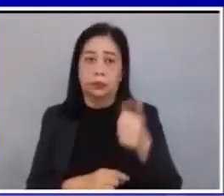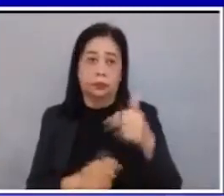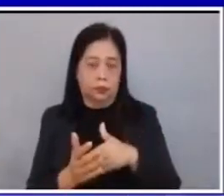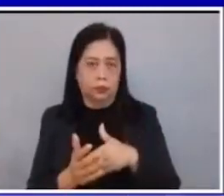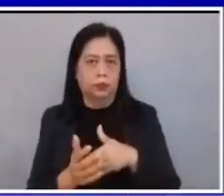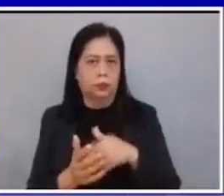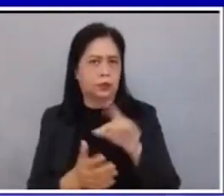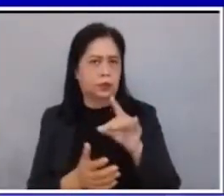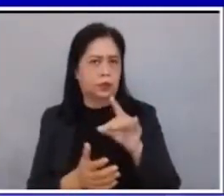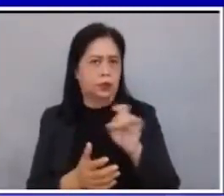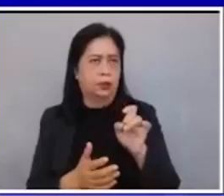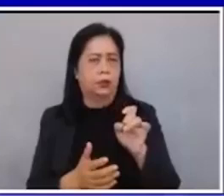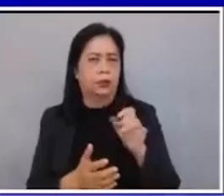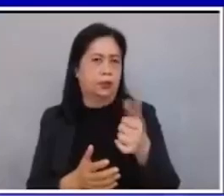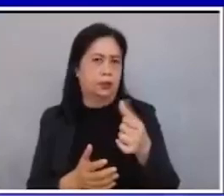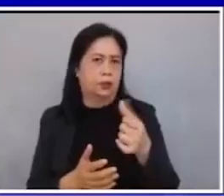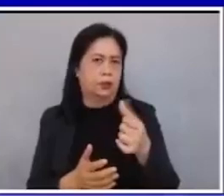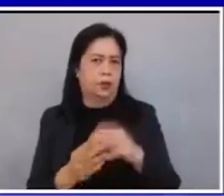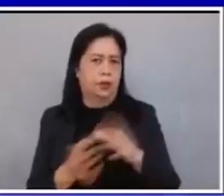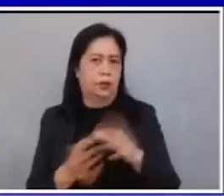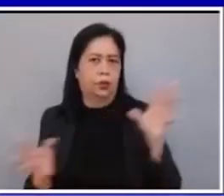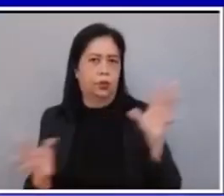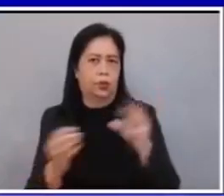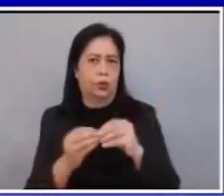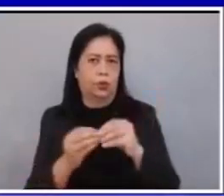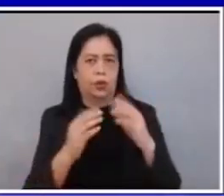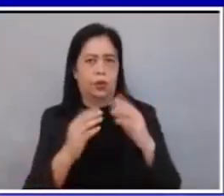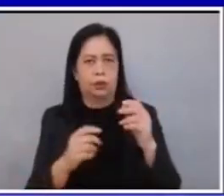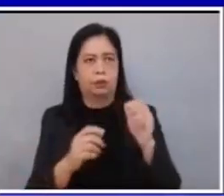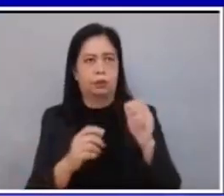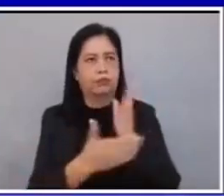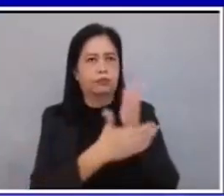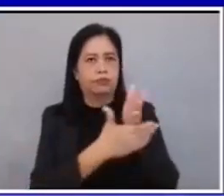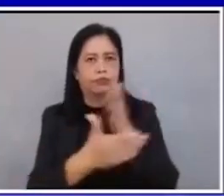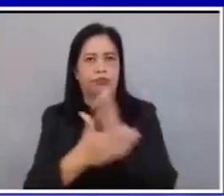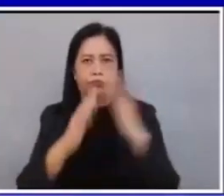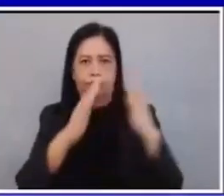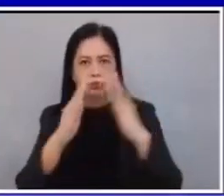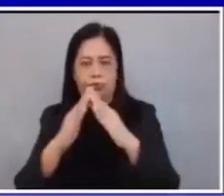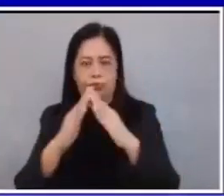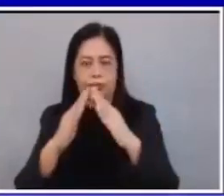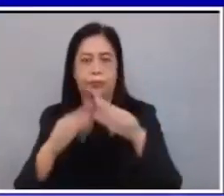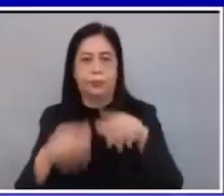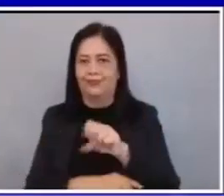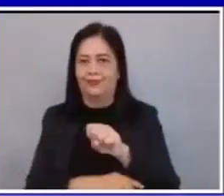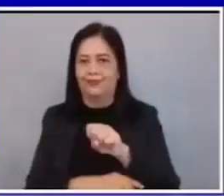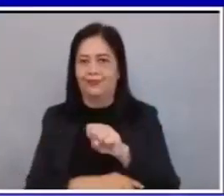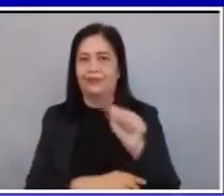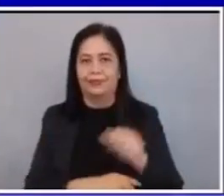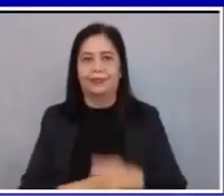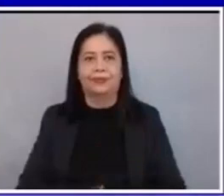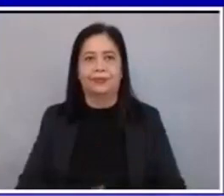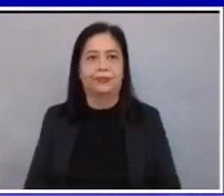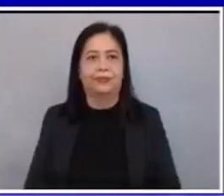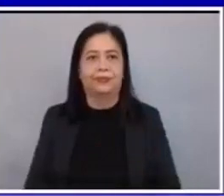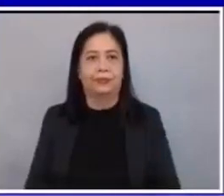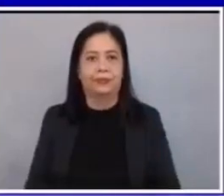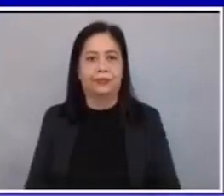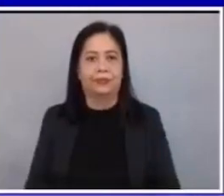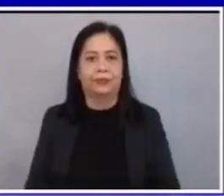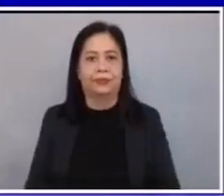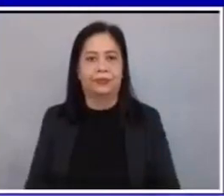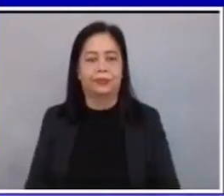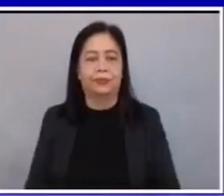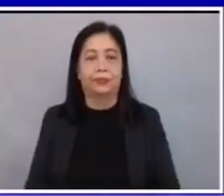10,810 ang total households na na-survey ng Philippine Statistics Authority. Samantala,